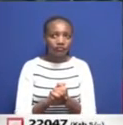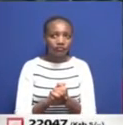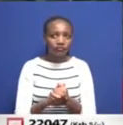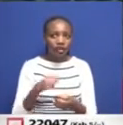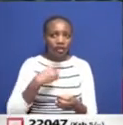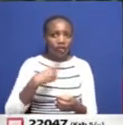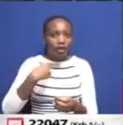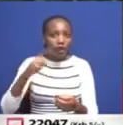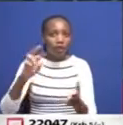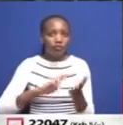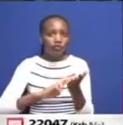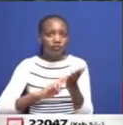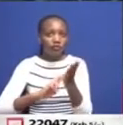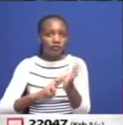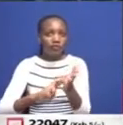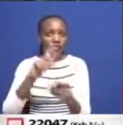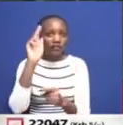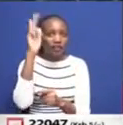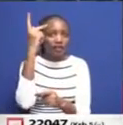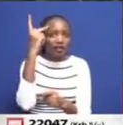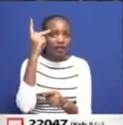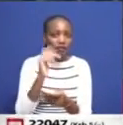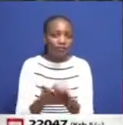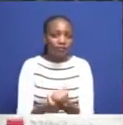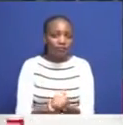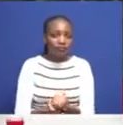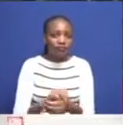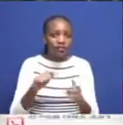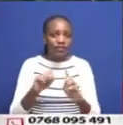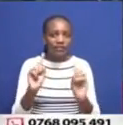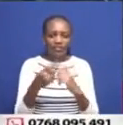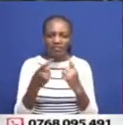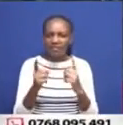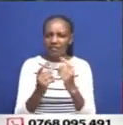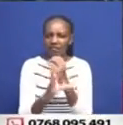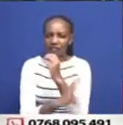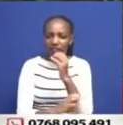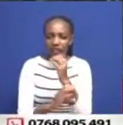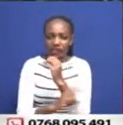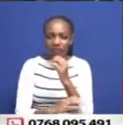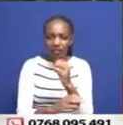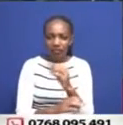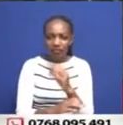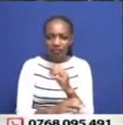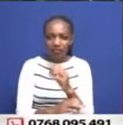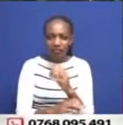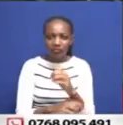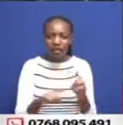represent Kenya katika nchi nyingi, katika festival.